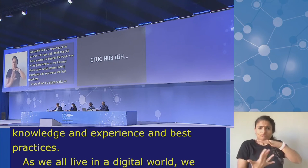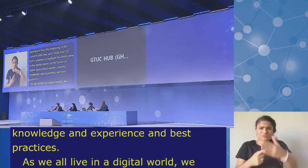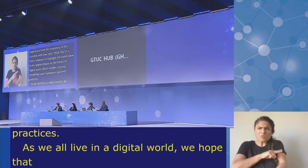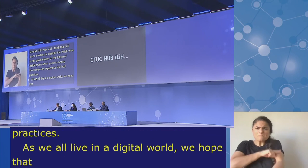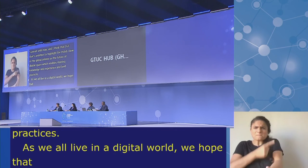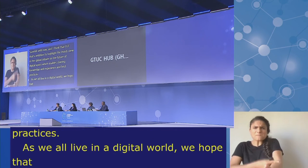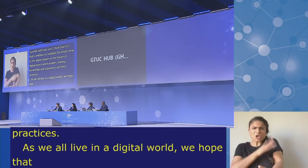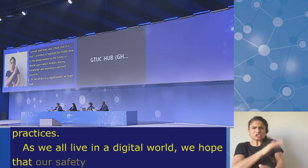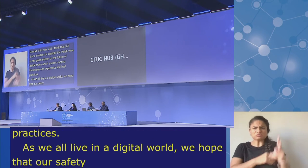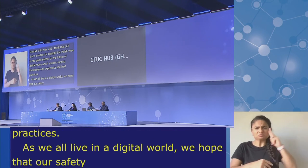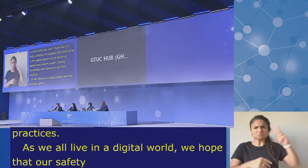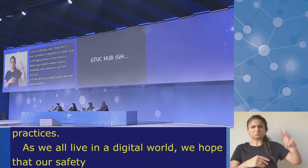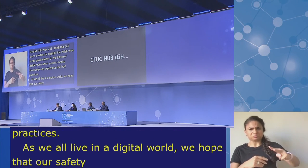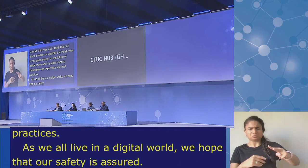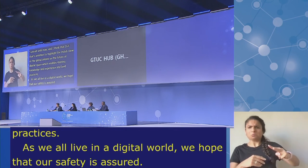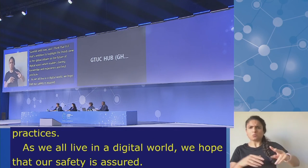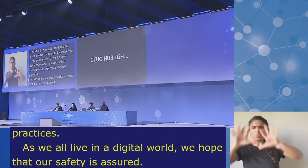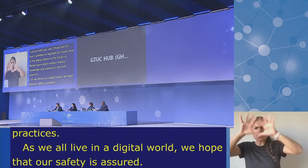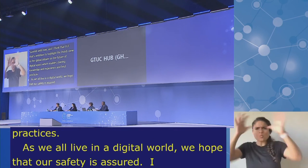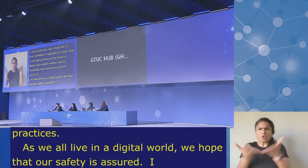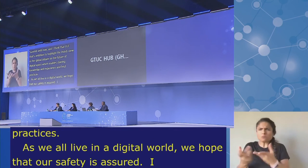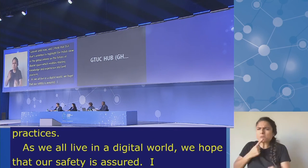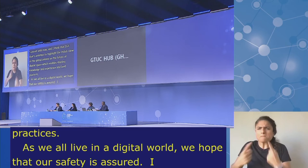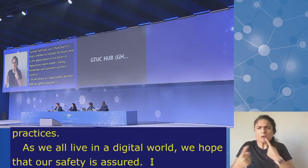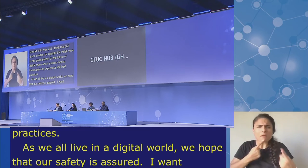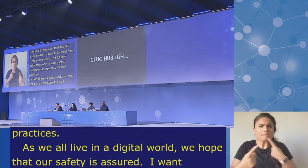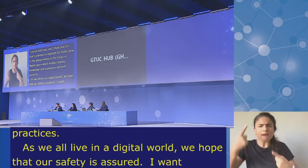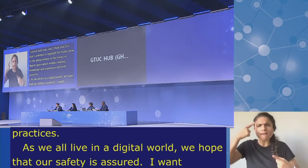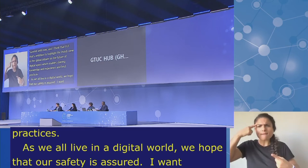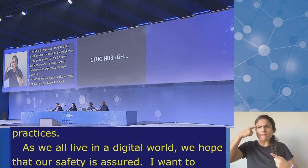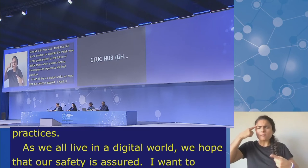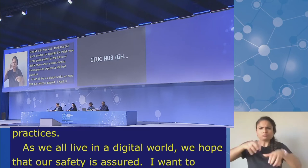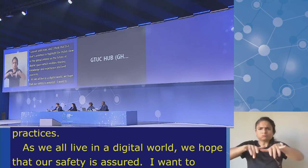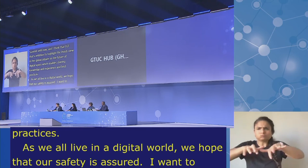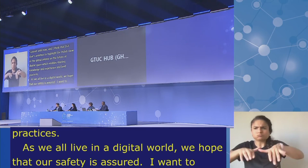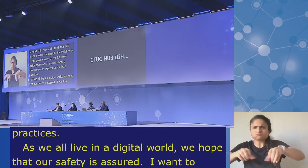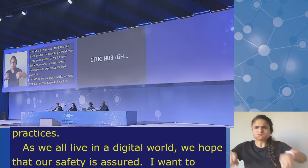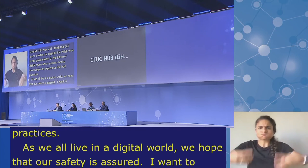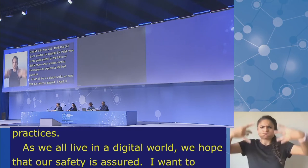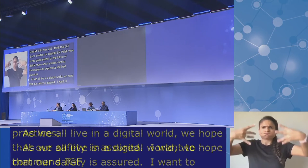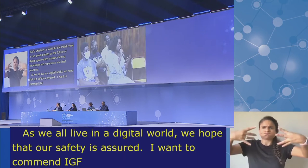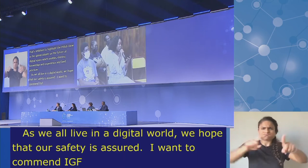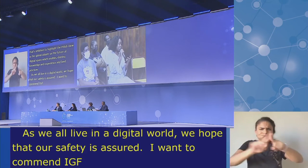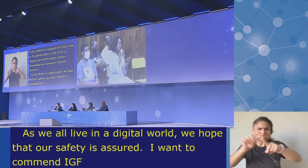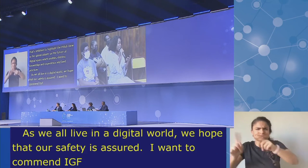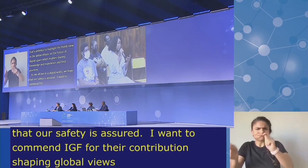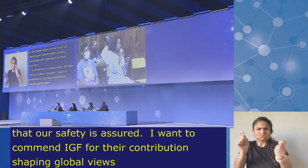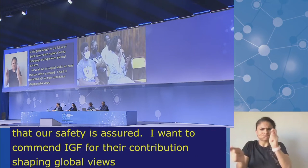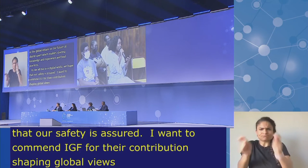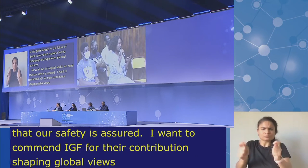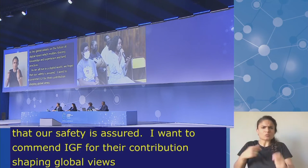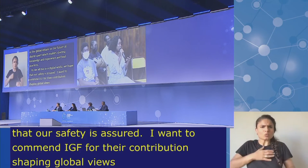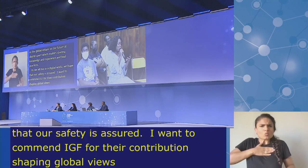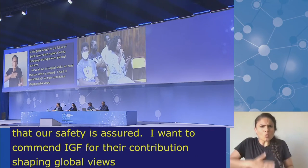благодаря организаторам у нас есть возможность встретиться. Я бы хотела также подчеркнуть то, что в ходе